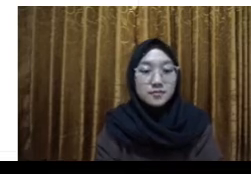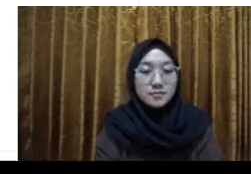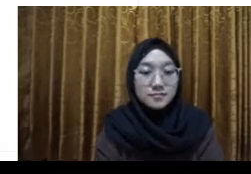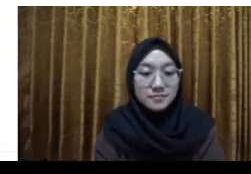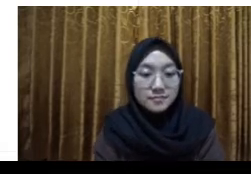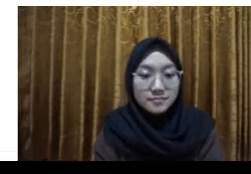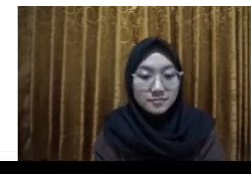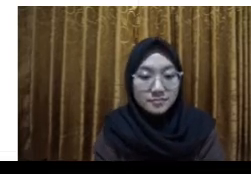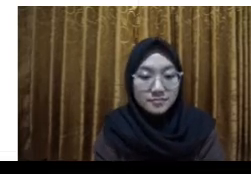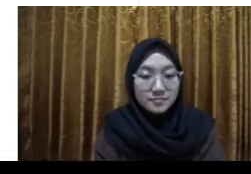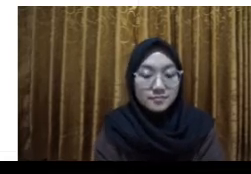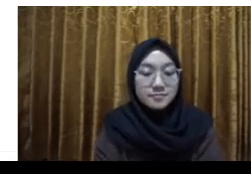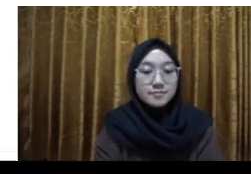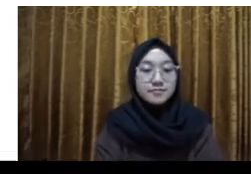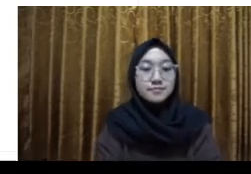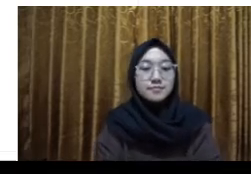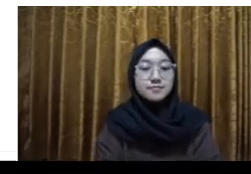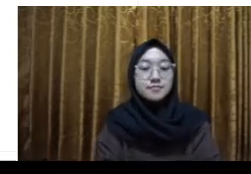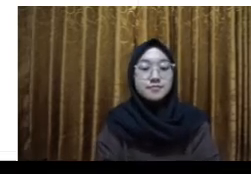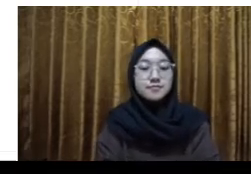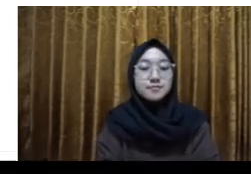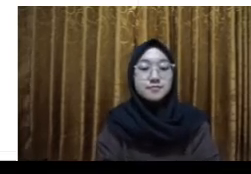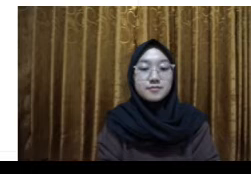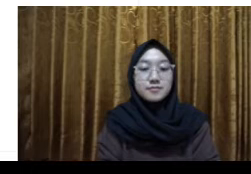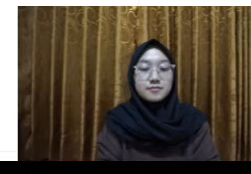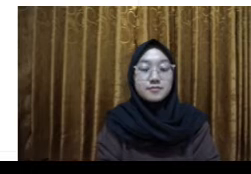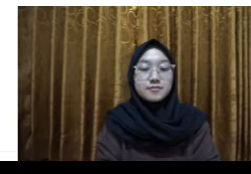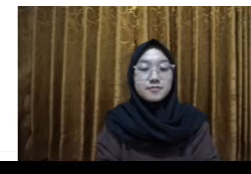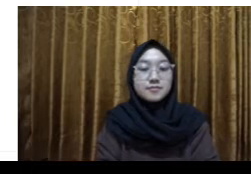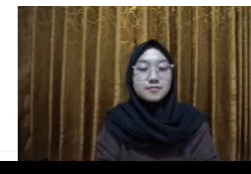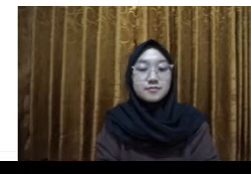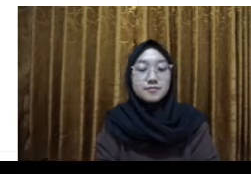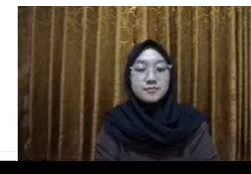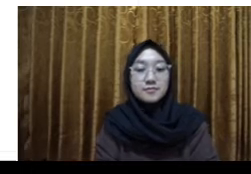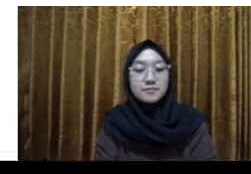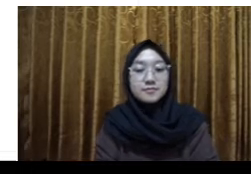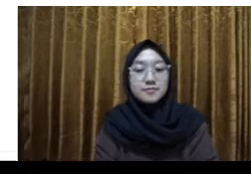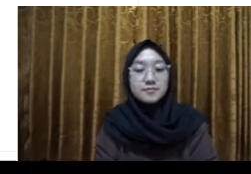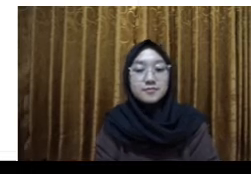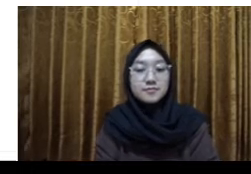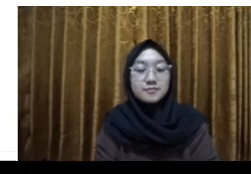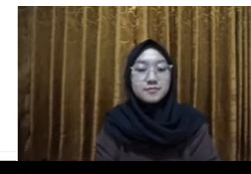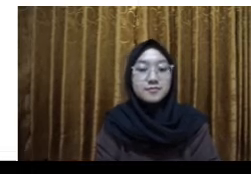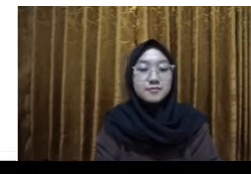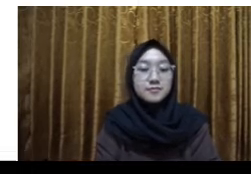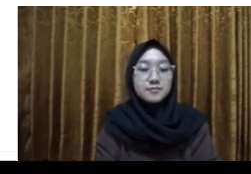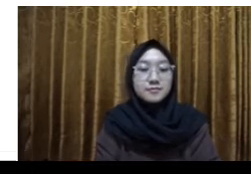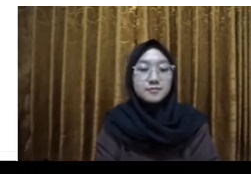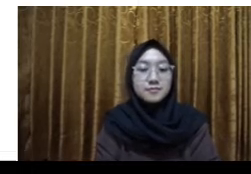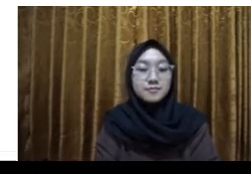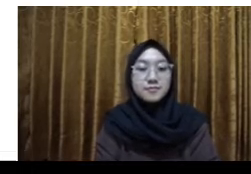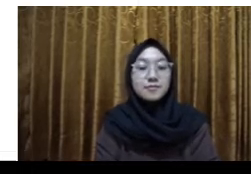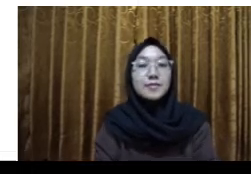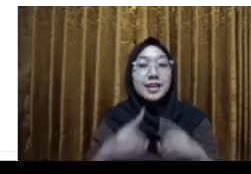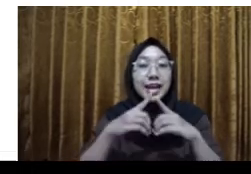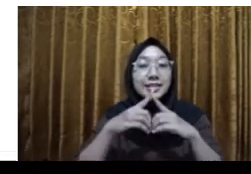document Microsoft this PC window preview level 1 D8 data D T preview level muse